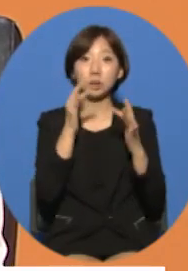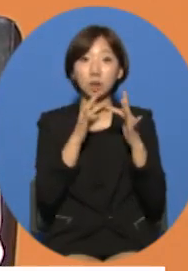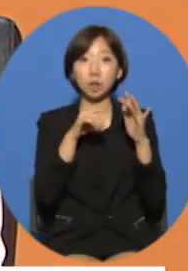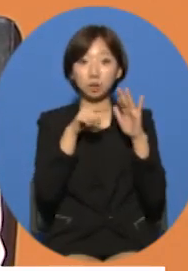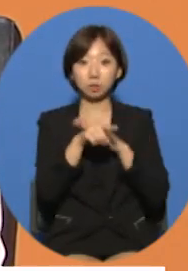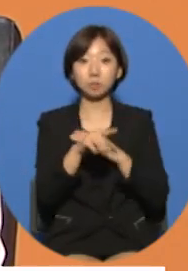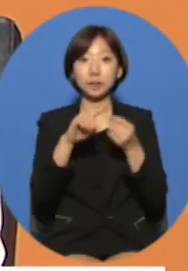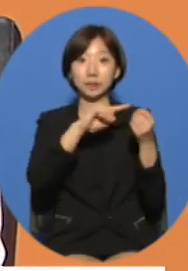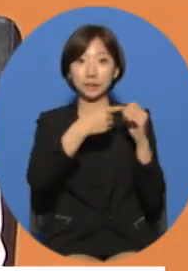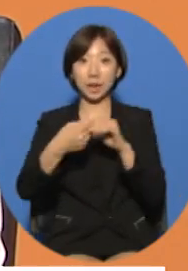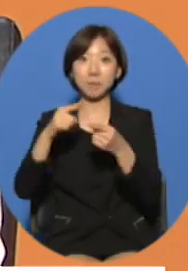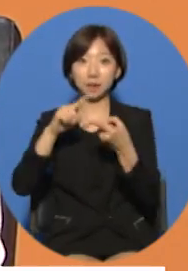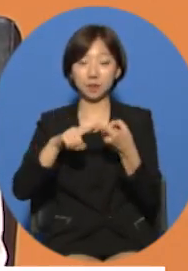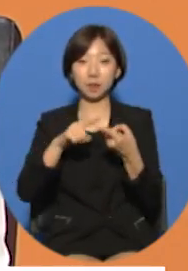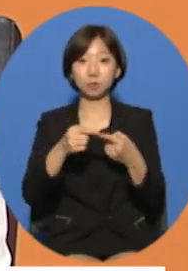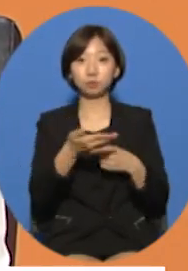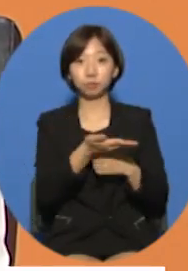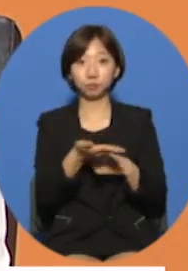마이크로사이트